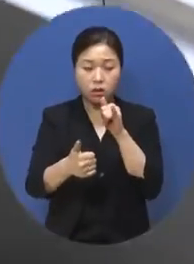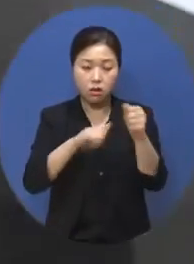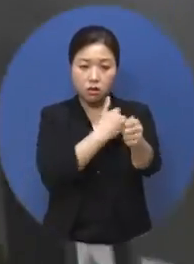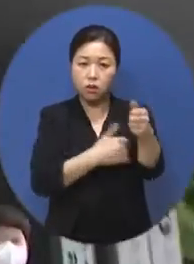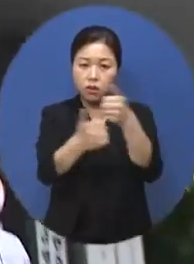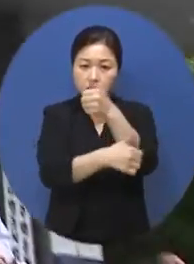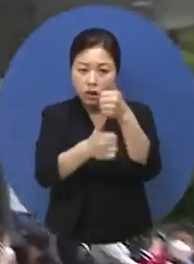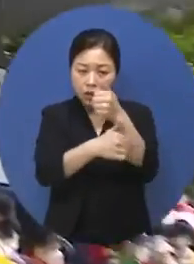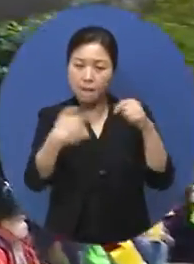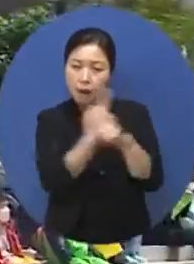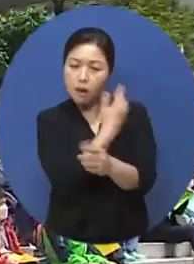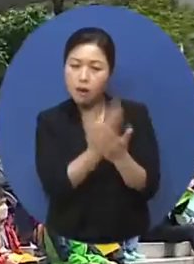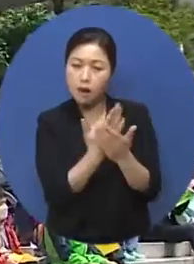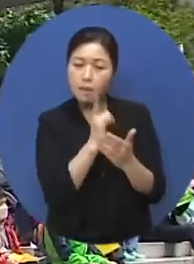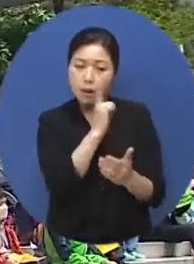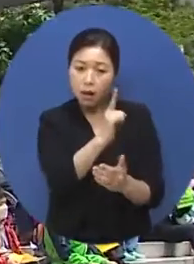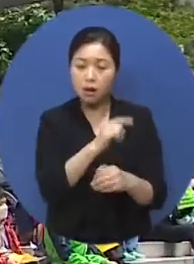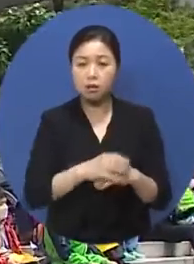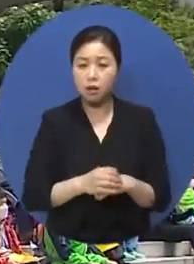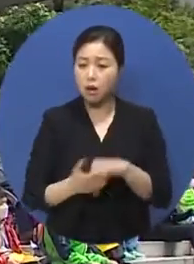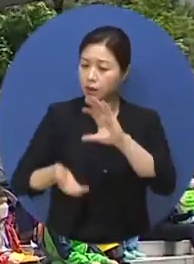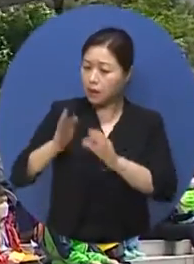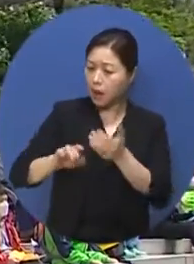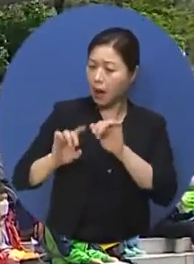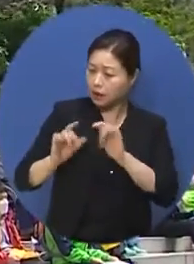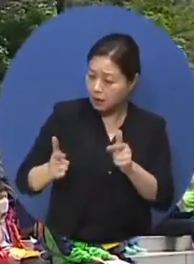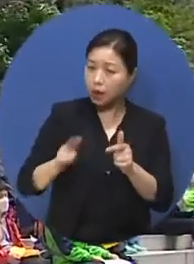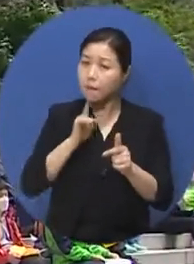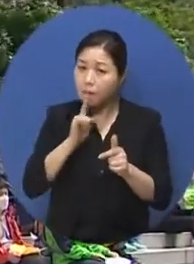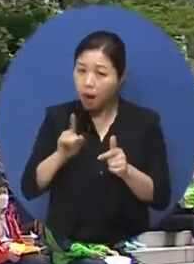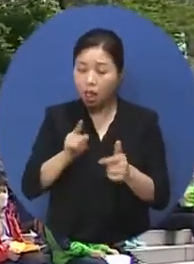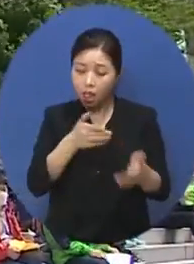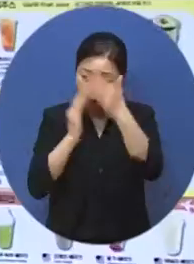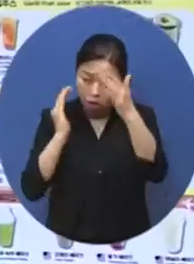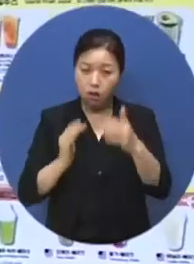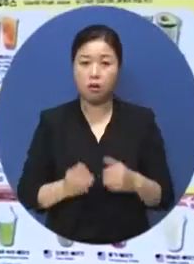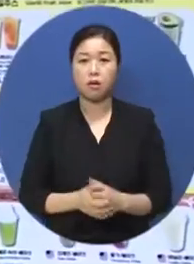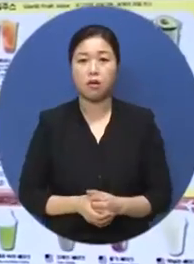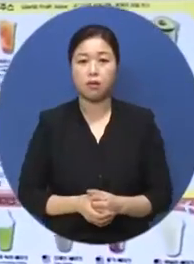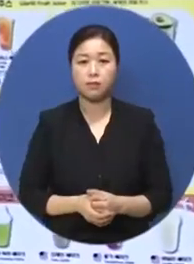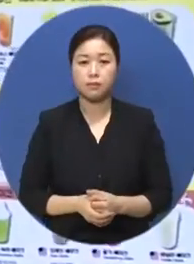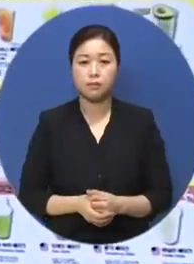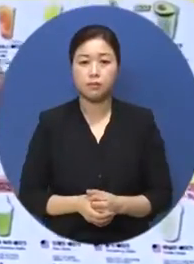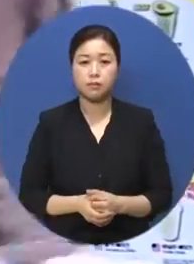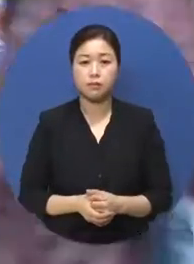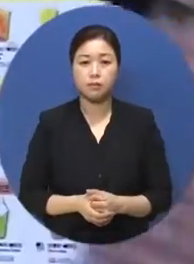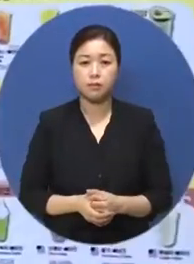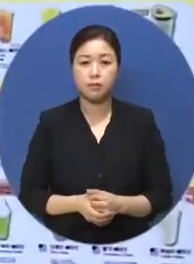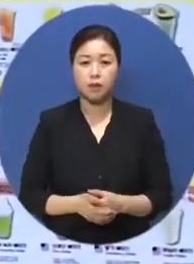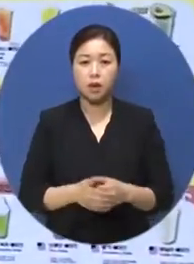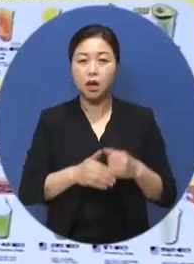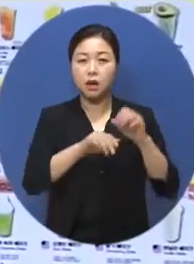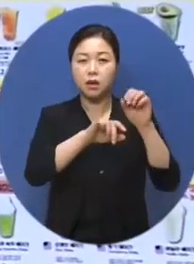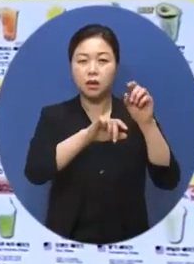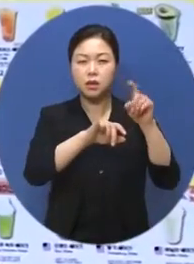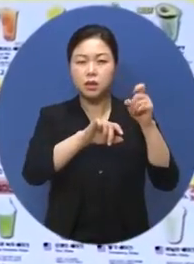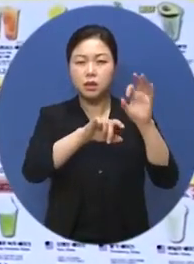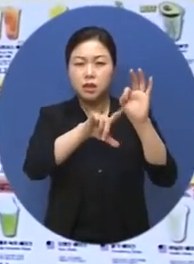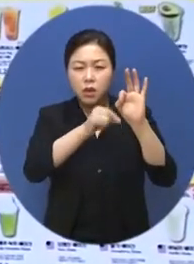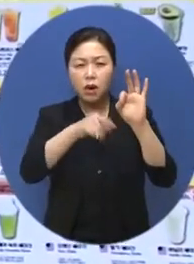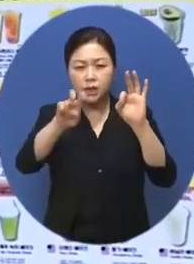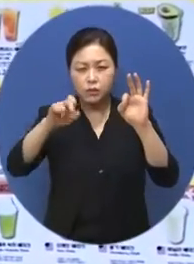요청했으나 차별 행위에 해당되지 않는다는 이유로 기각됐습니다. 이후 지난해 10월 26일